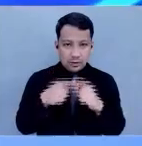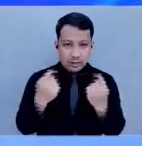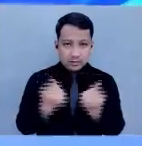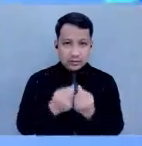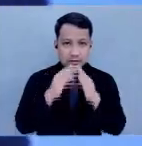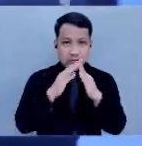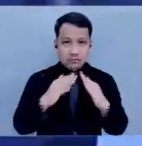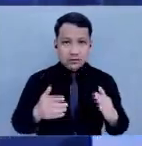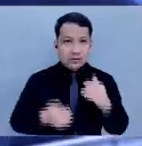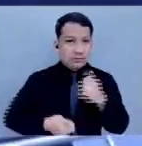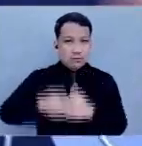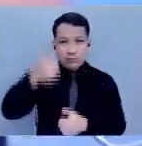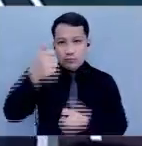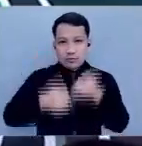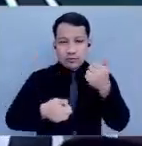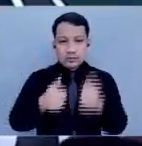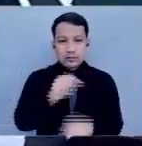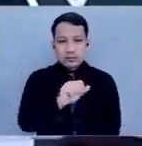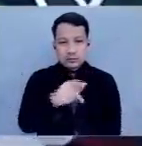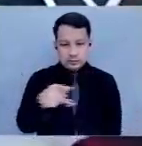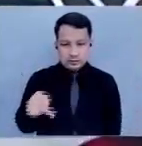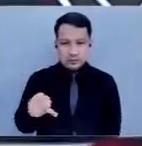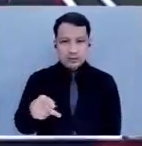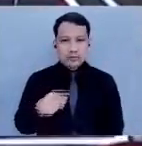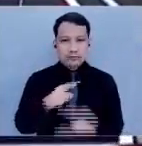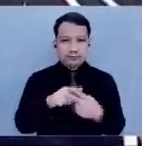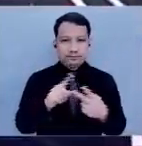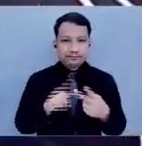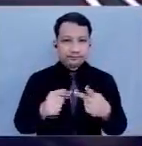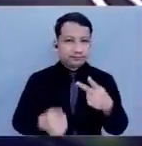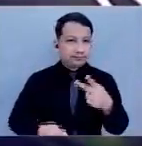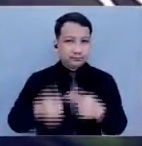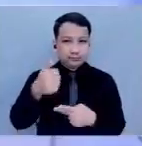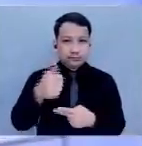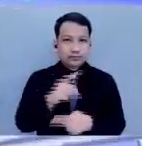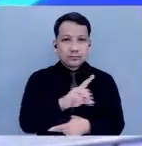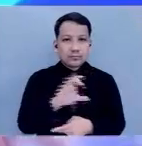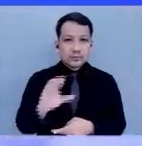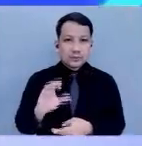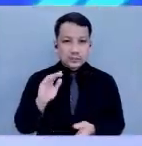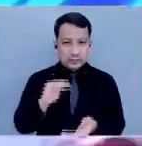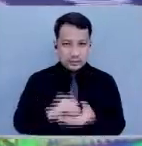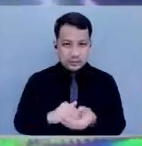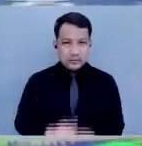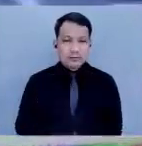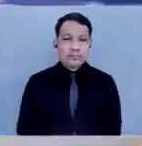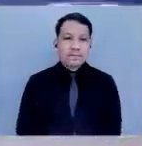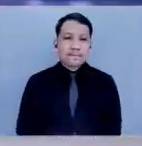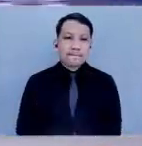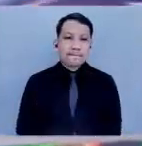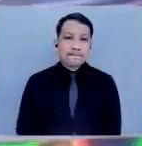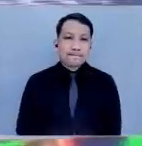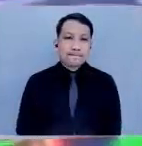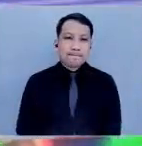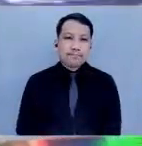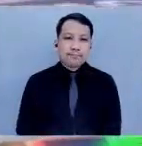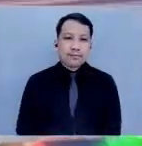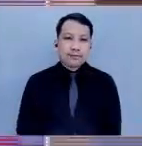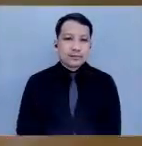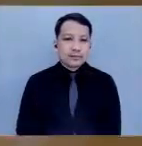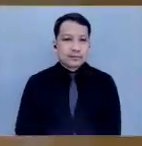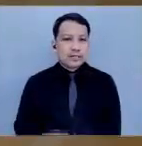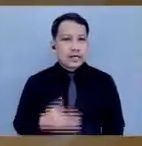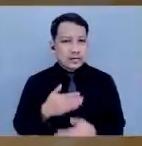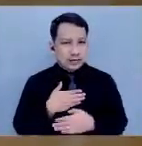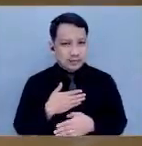sa Spingo app. May dalawa na ngang nanalo ng tig 100,000 pesos. Masaya po ako